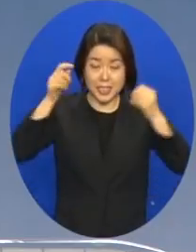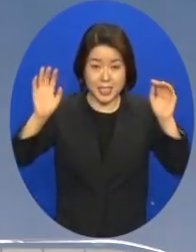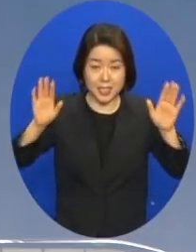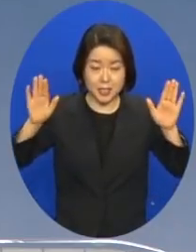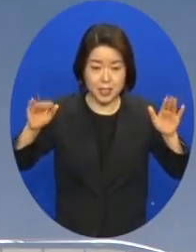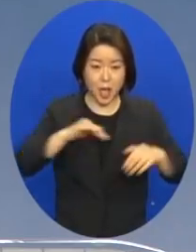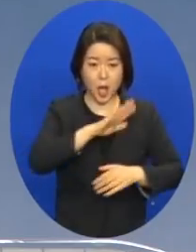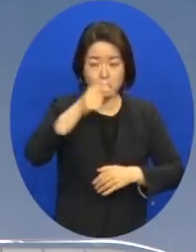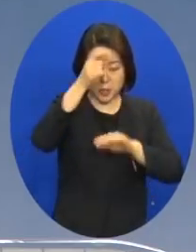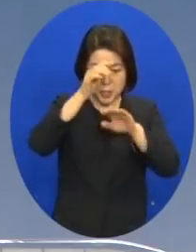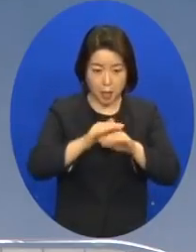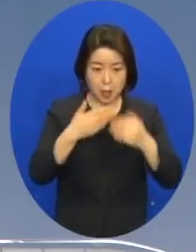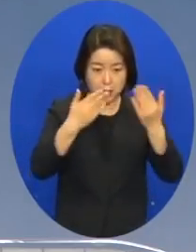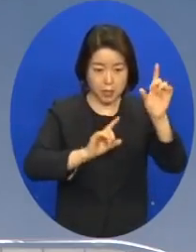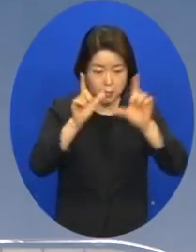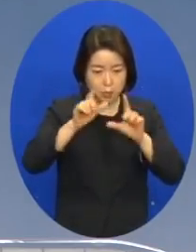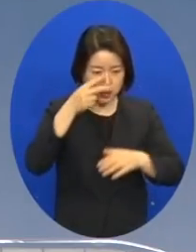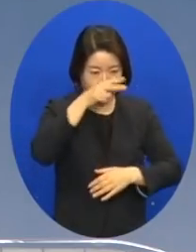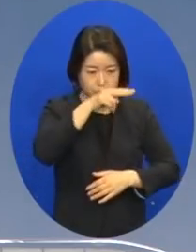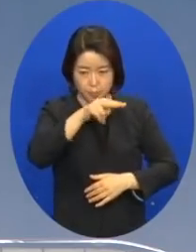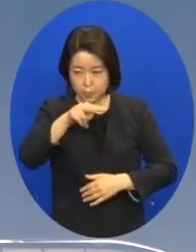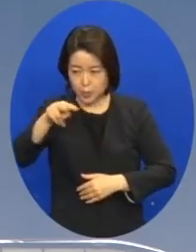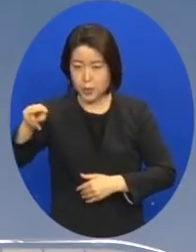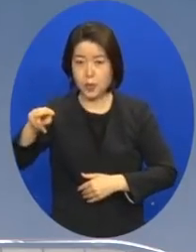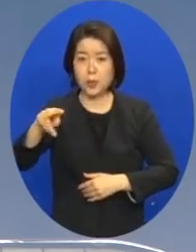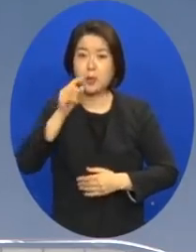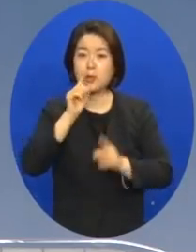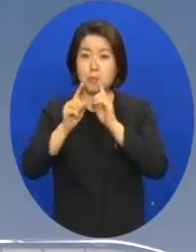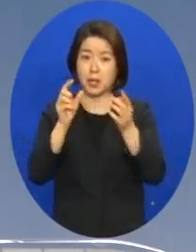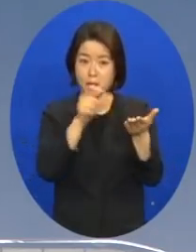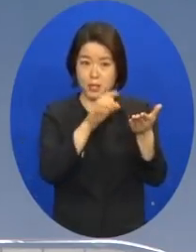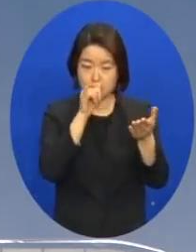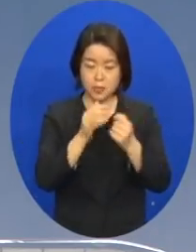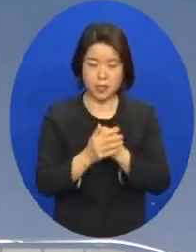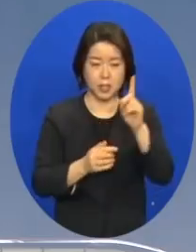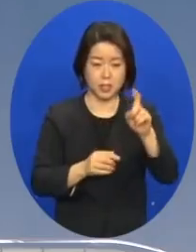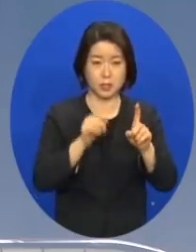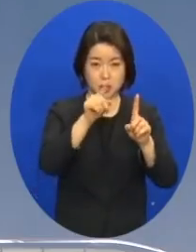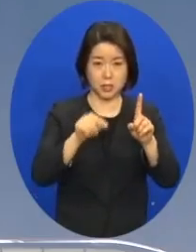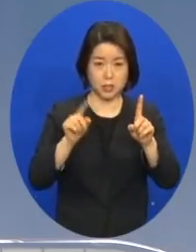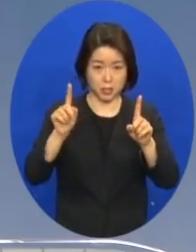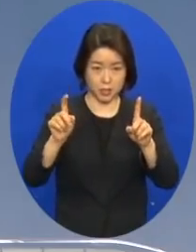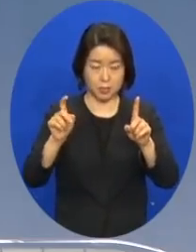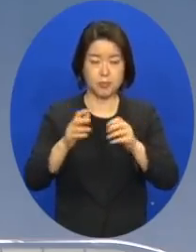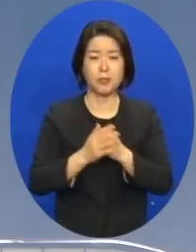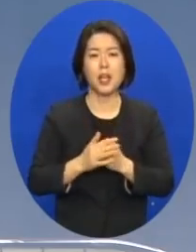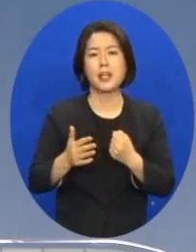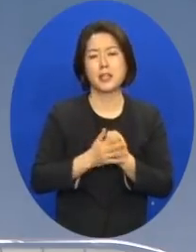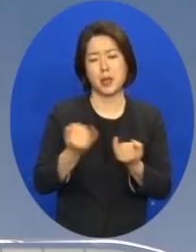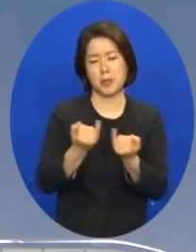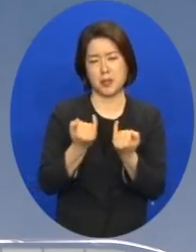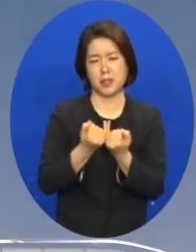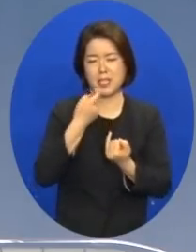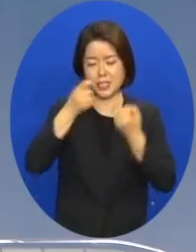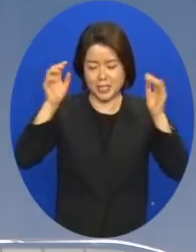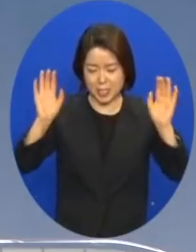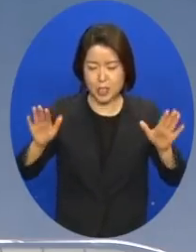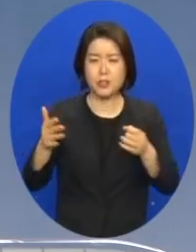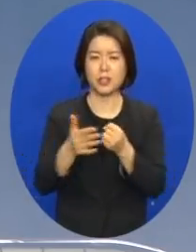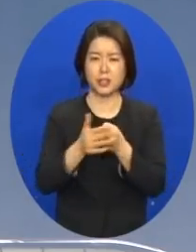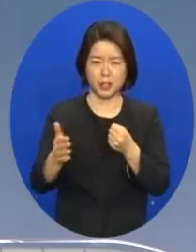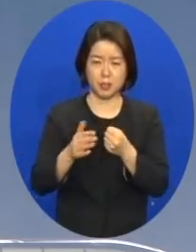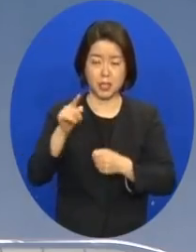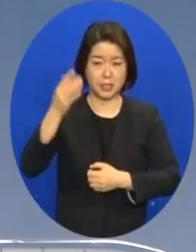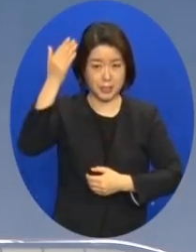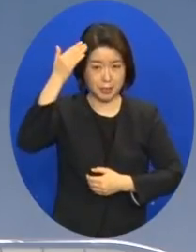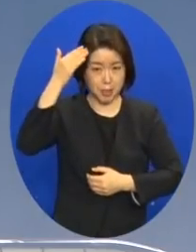우리가 예배하는 것을 지켜보고 있다고 말씀했습니다. 10절에 보면 그러므로 여자는 천사들 때문에 그 머리에